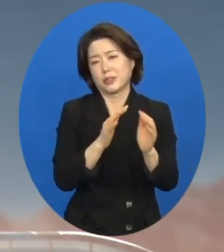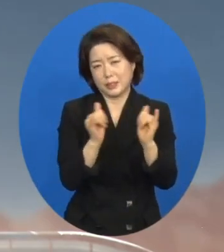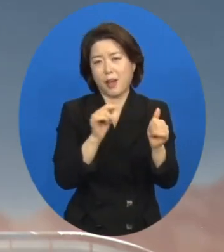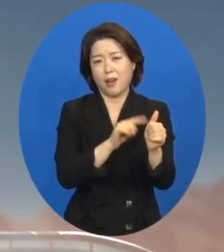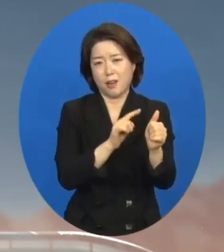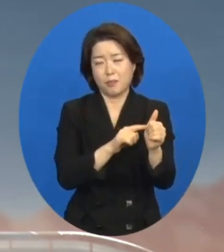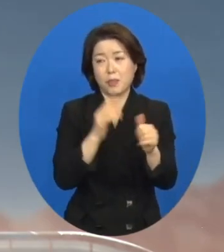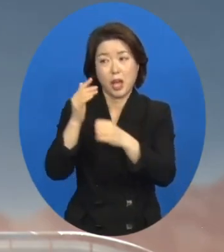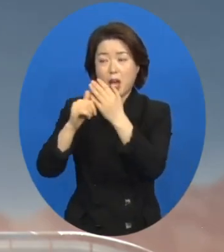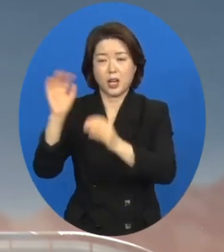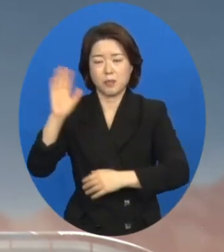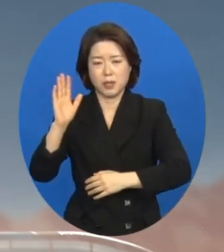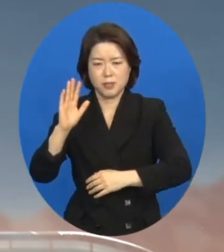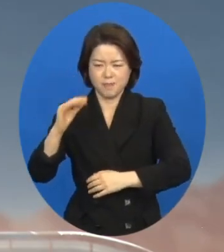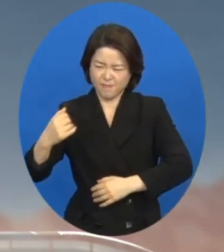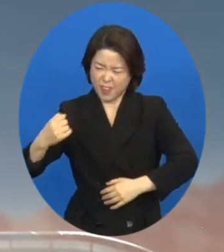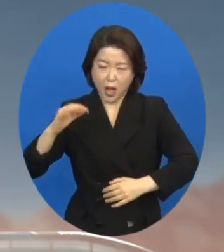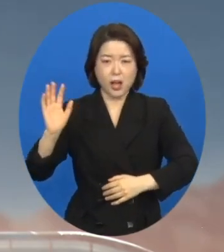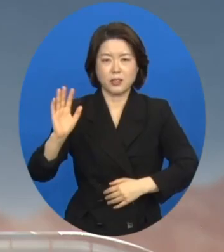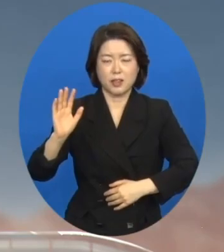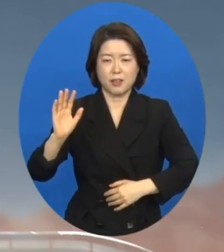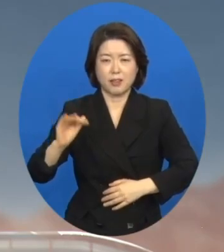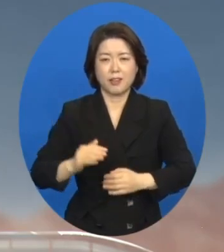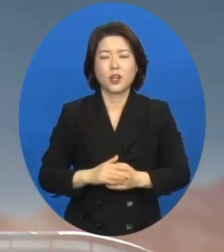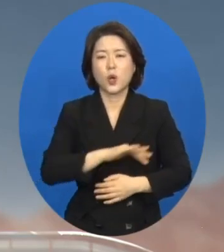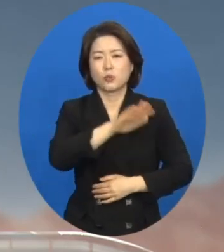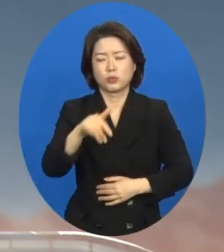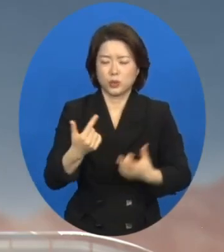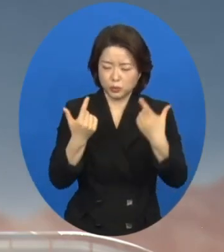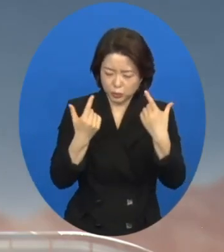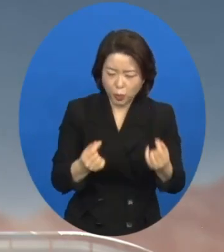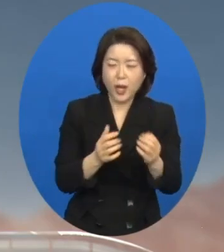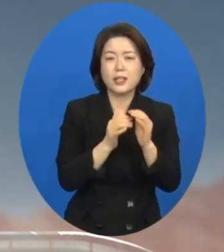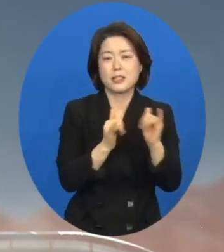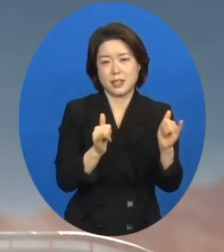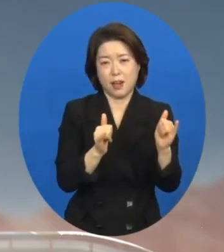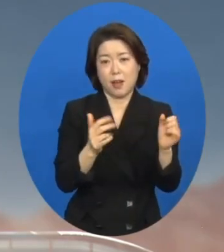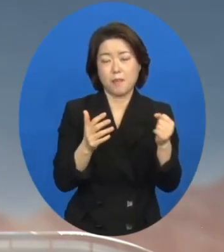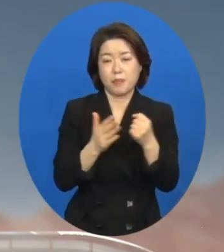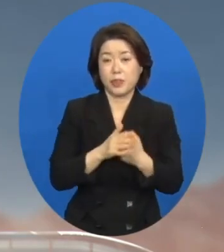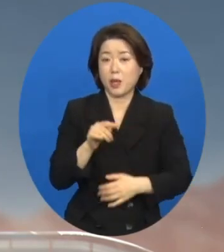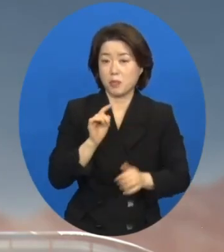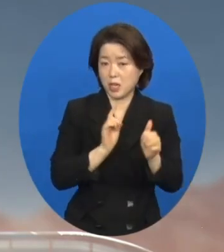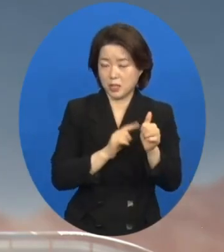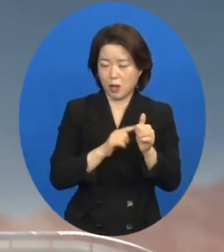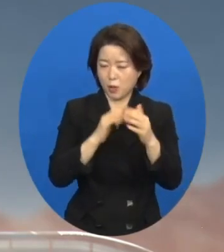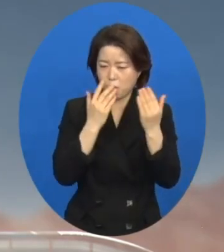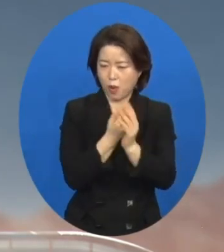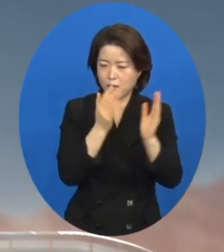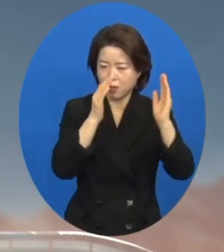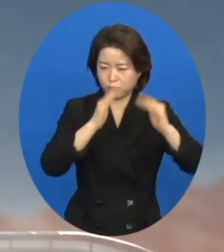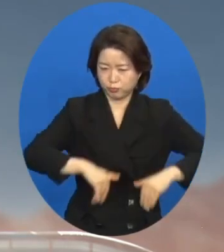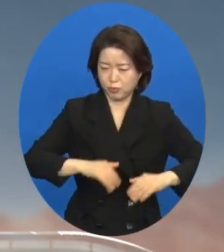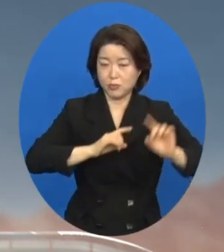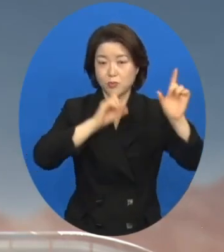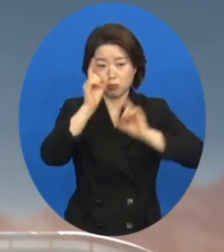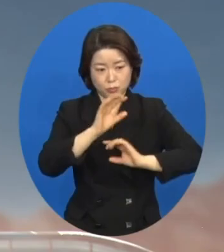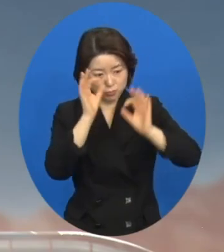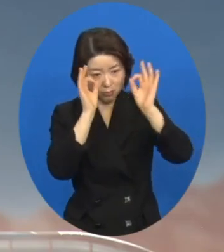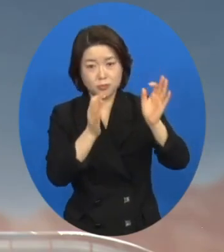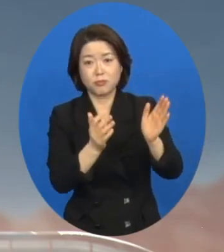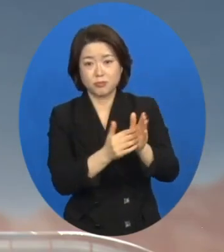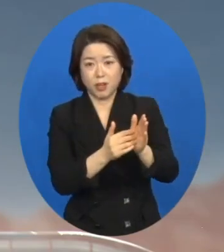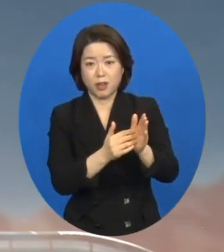아니에요. 슈퍼맨 아닙니다. 우리와 같은 사람이에요. 그래서 그의 완전히 무너진 모습을 보게 돼요.